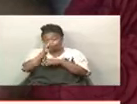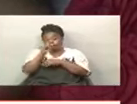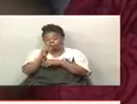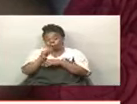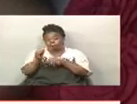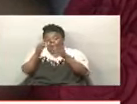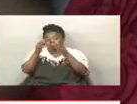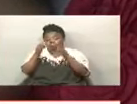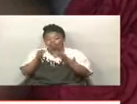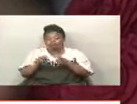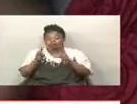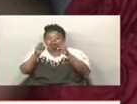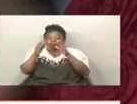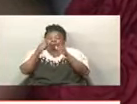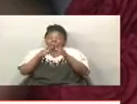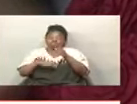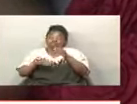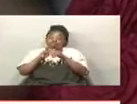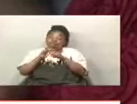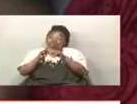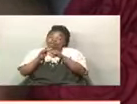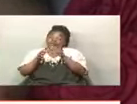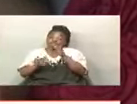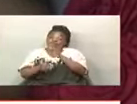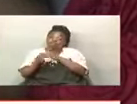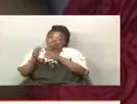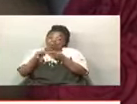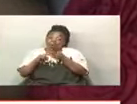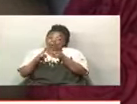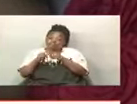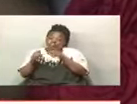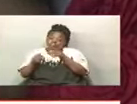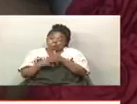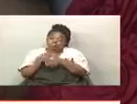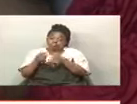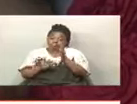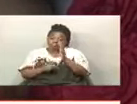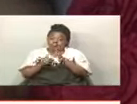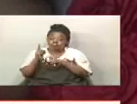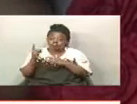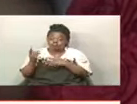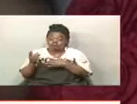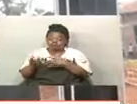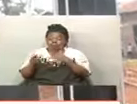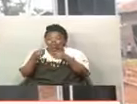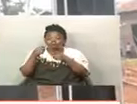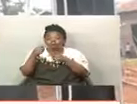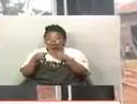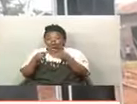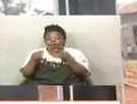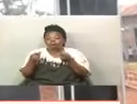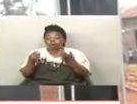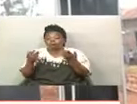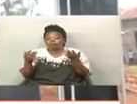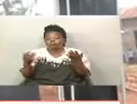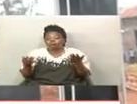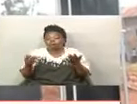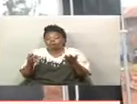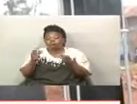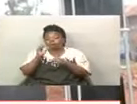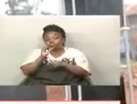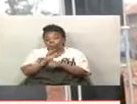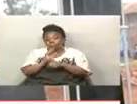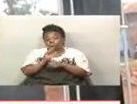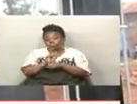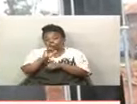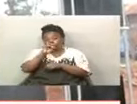mulamwa gwa Katonda, kola kipya, mikwano mipya egituzimba, egitwala maaso. Ate omulabirizi w'amakanisa